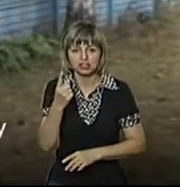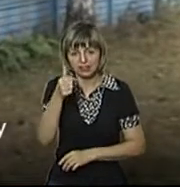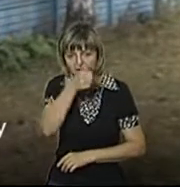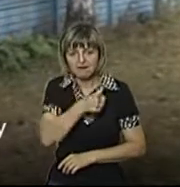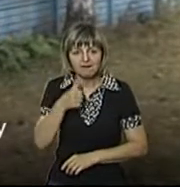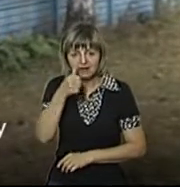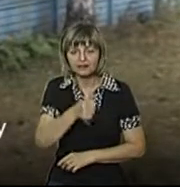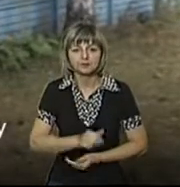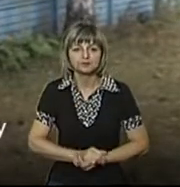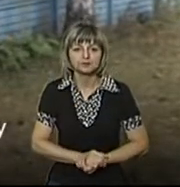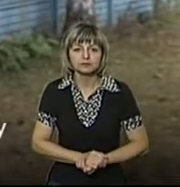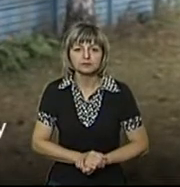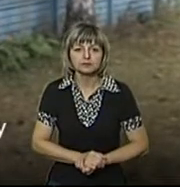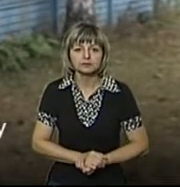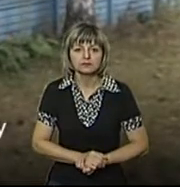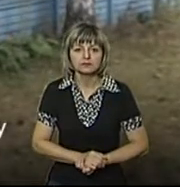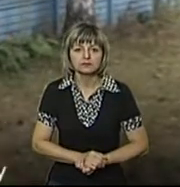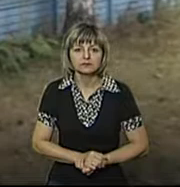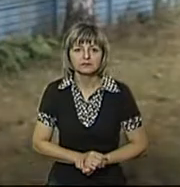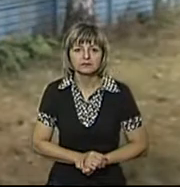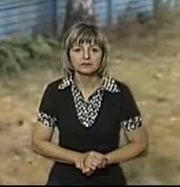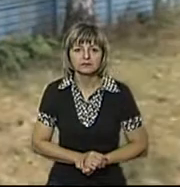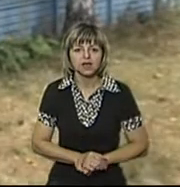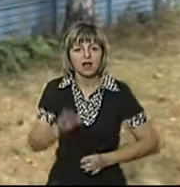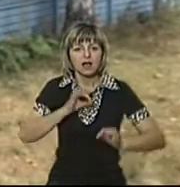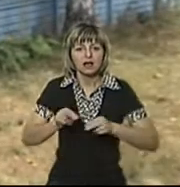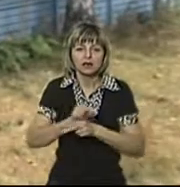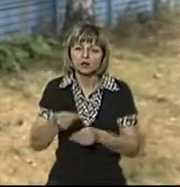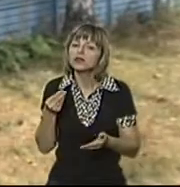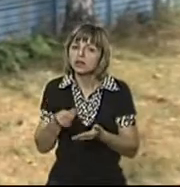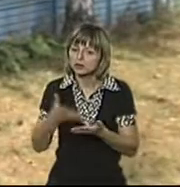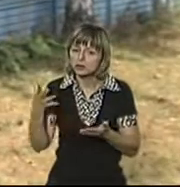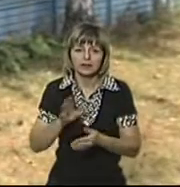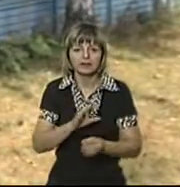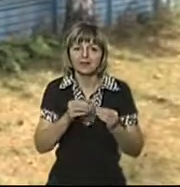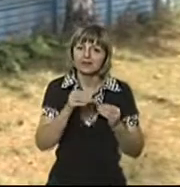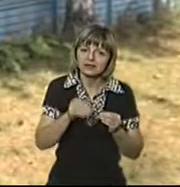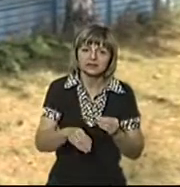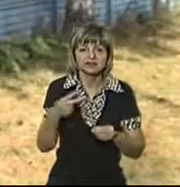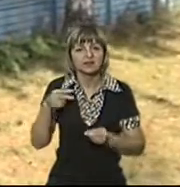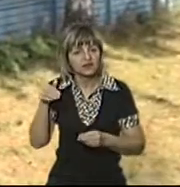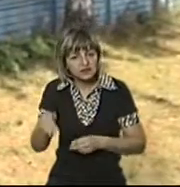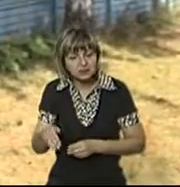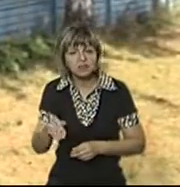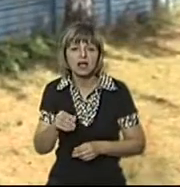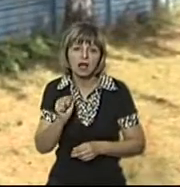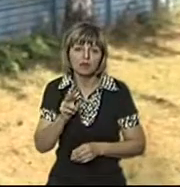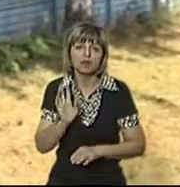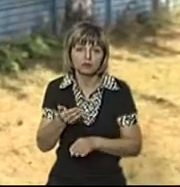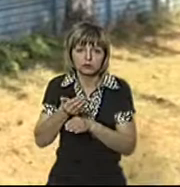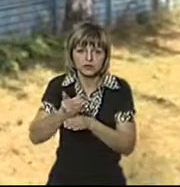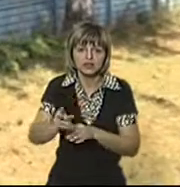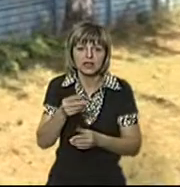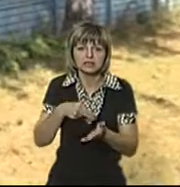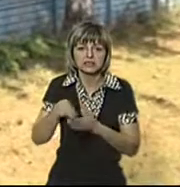так, ліки дуже дорогі, які стоять не 10, там, скажімо так, не 20 тисяч. Ну, вони будуть спрямовані на закупку